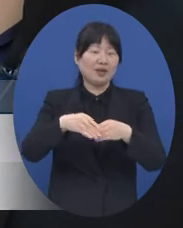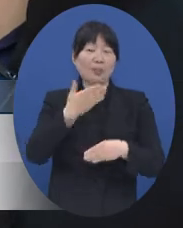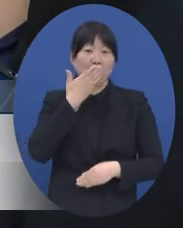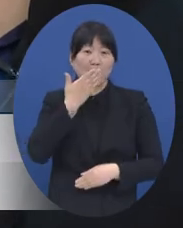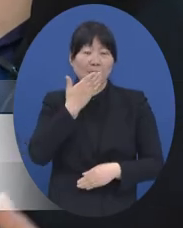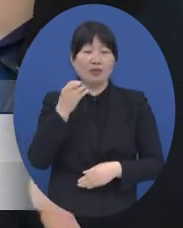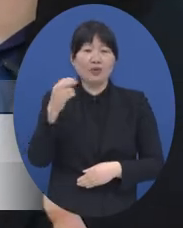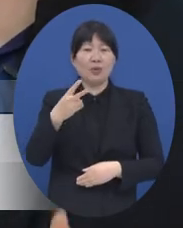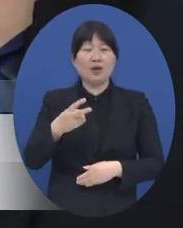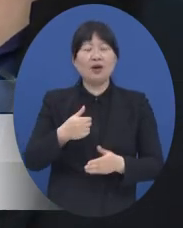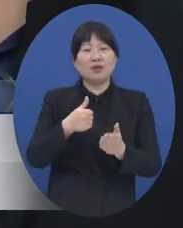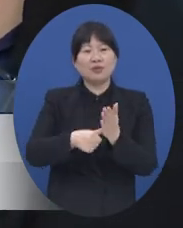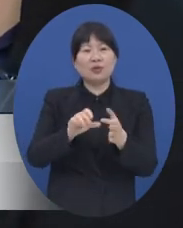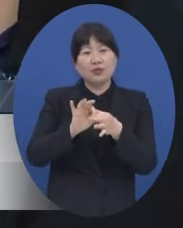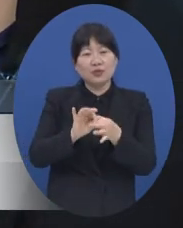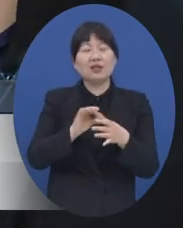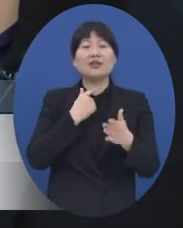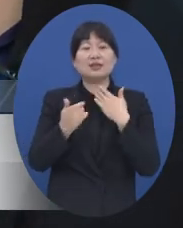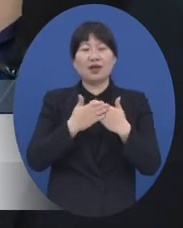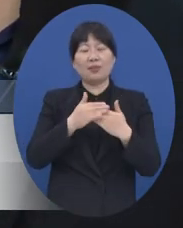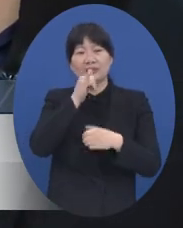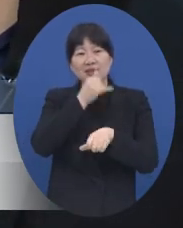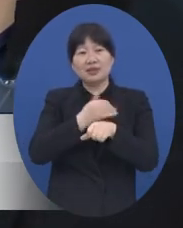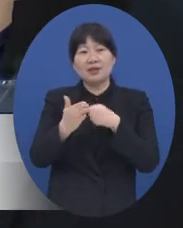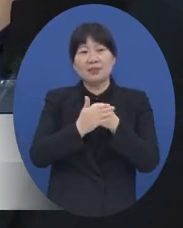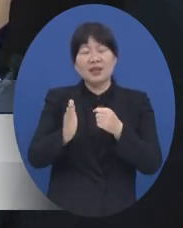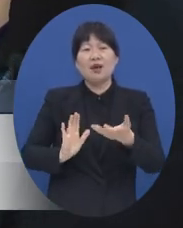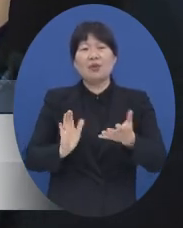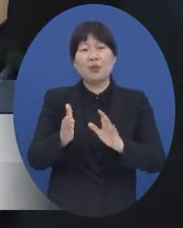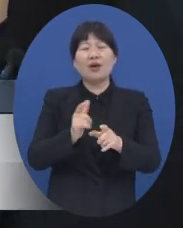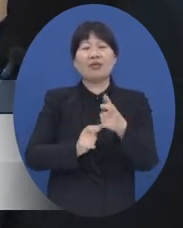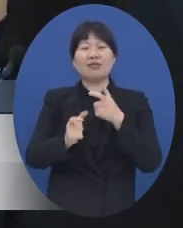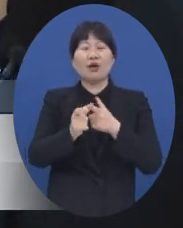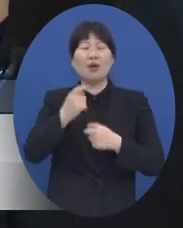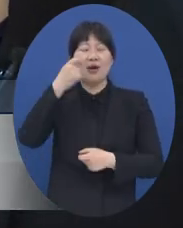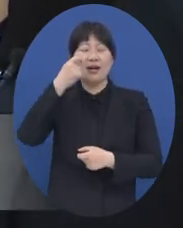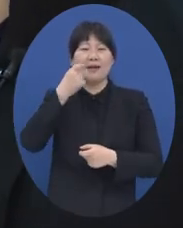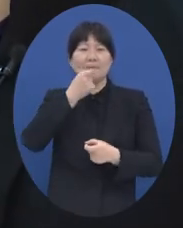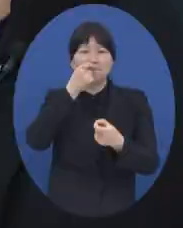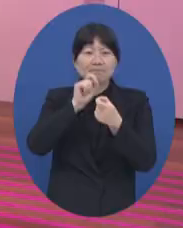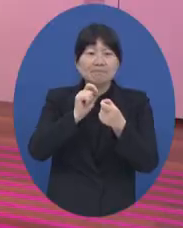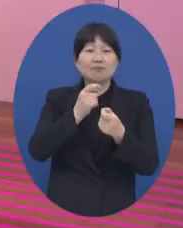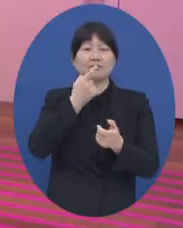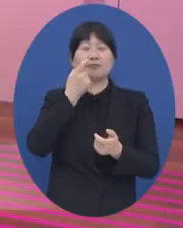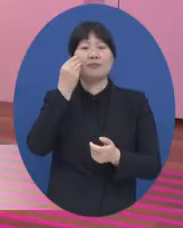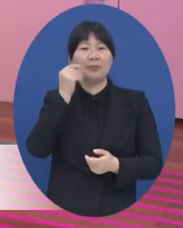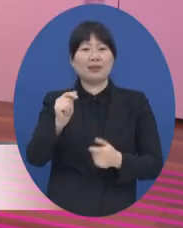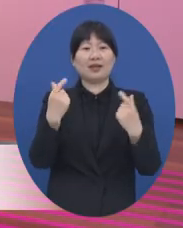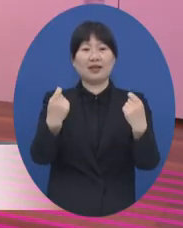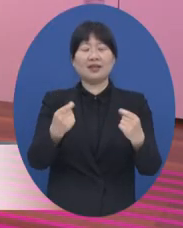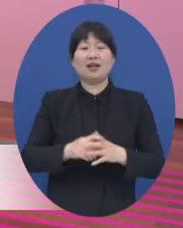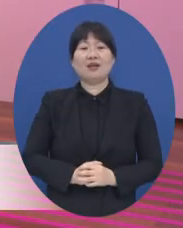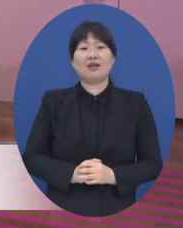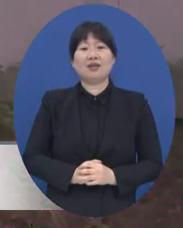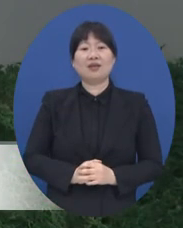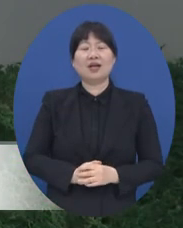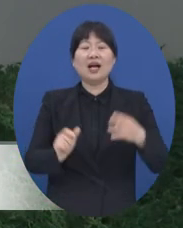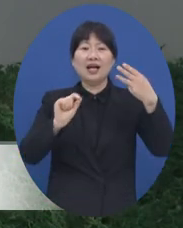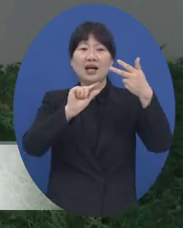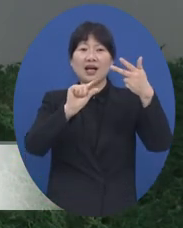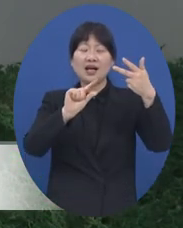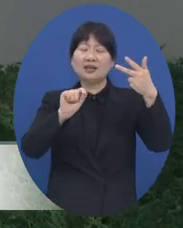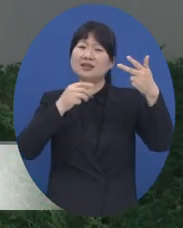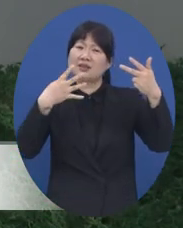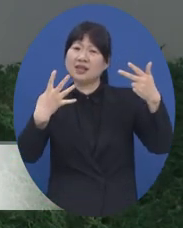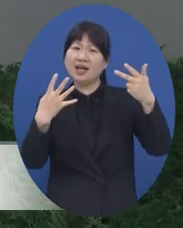하고 작품을 통해서 직접 체험도 해보면서 도예에 좀더 쉽게 다가갈 수 있는 전시로 기획을 했습니다. 이번 전시는 오는 7월